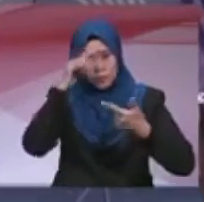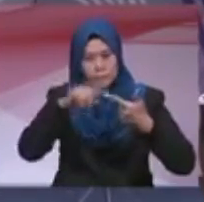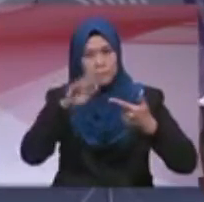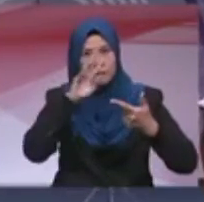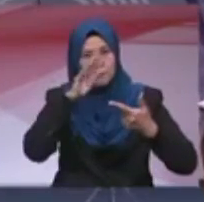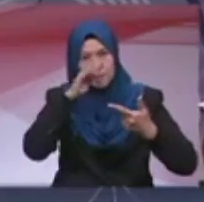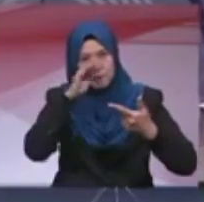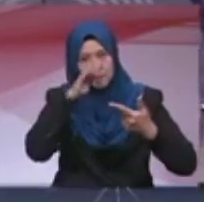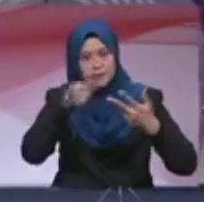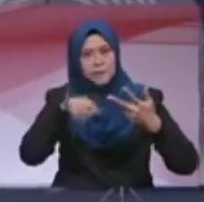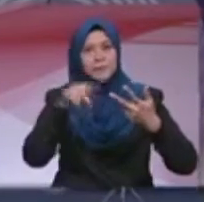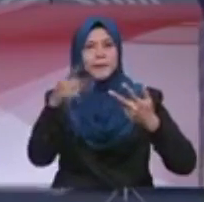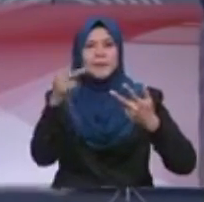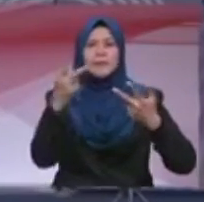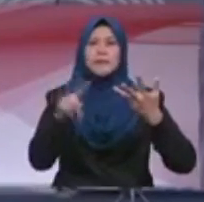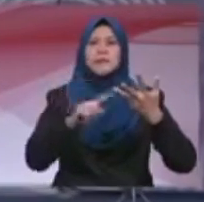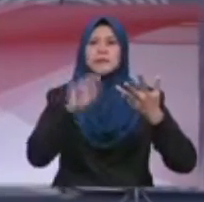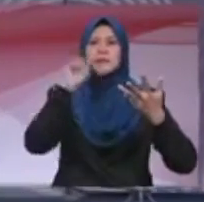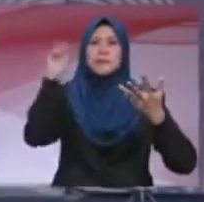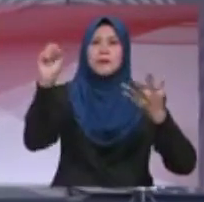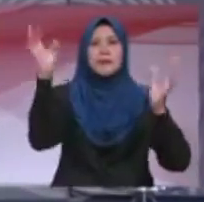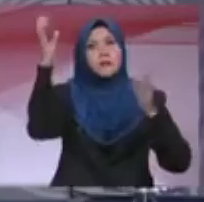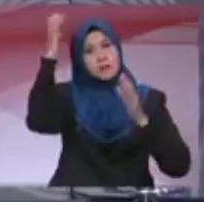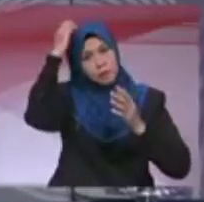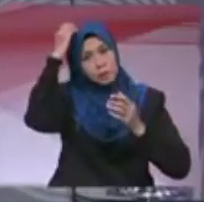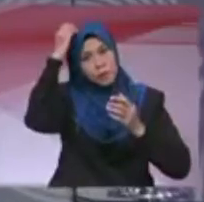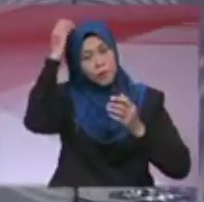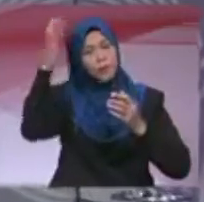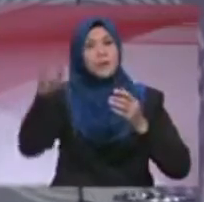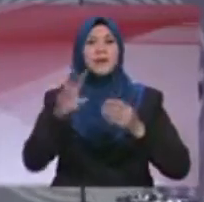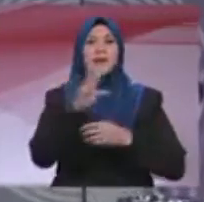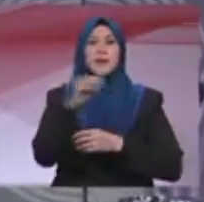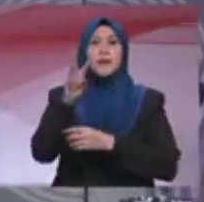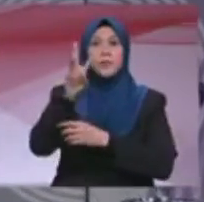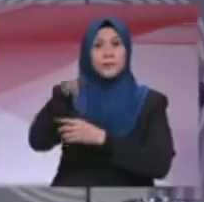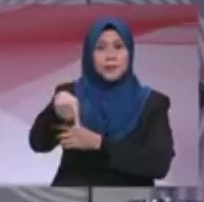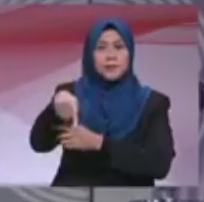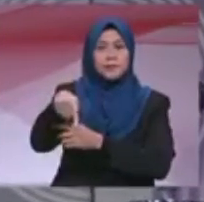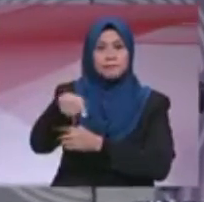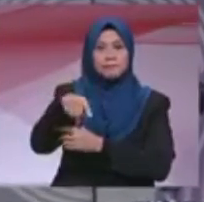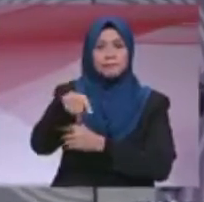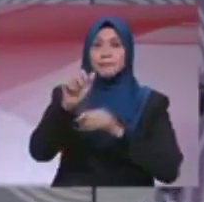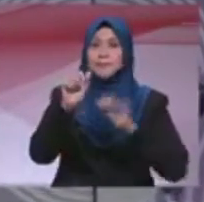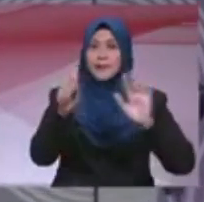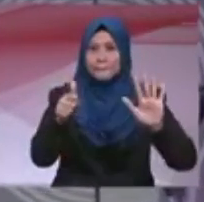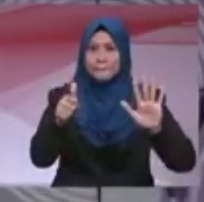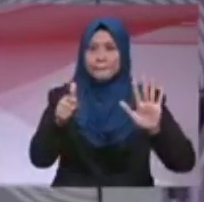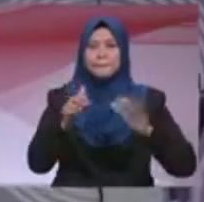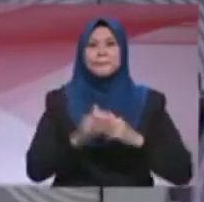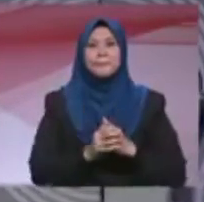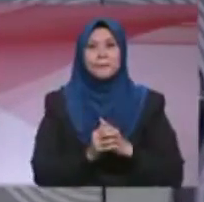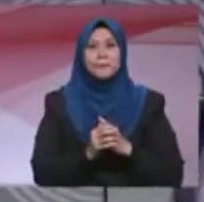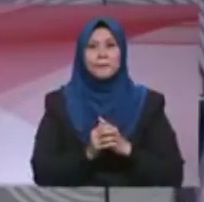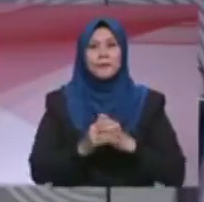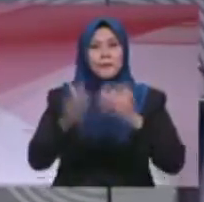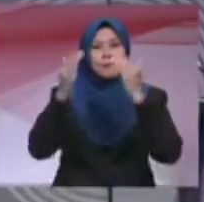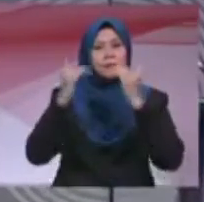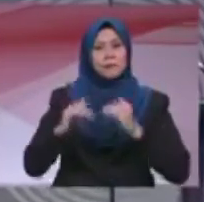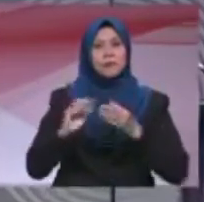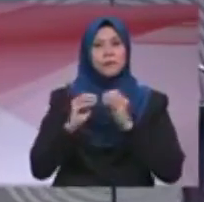Melaka, Pulau Pinang, Sabah, Selangor dan wilayah persekutuan. Yang keduanya